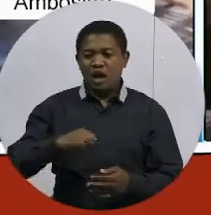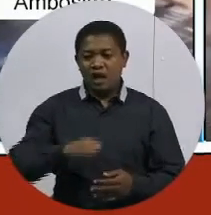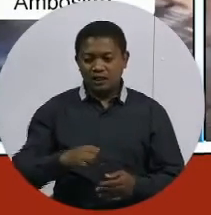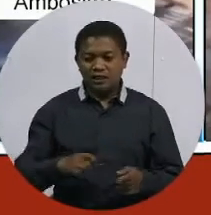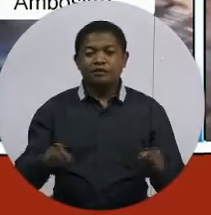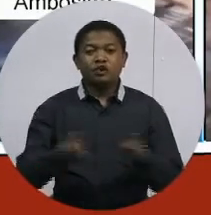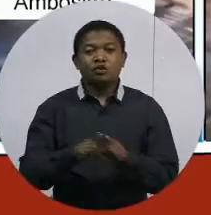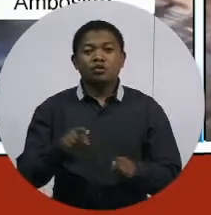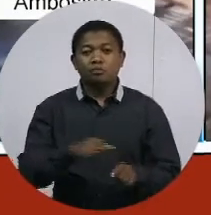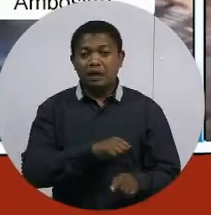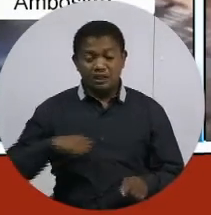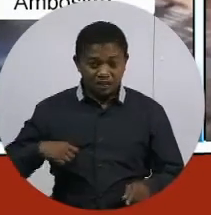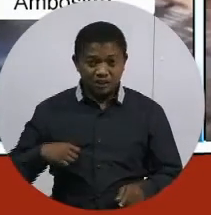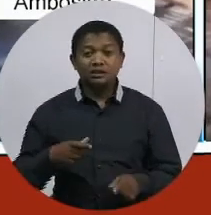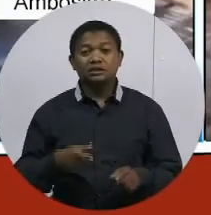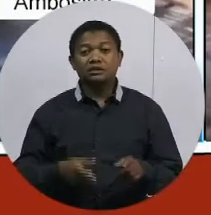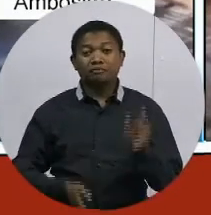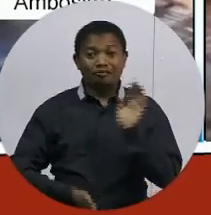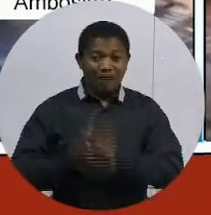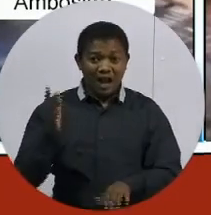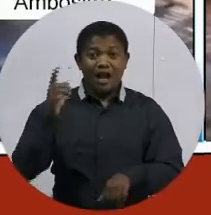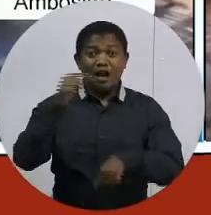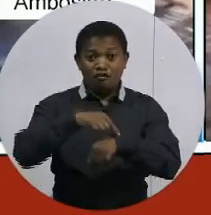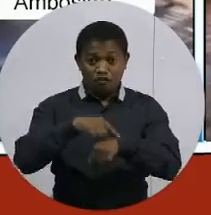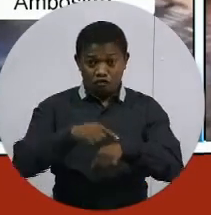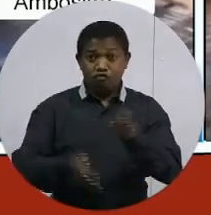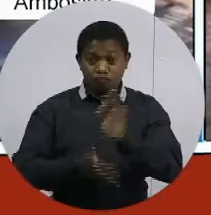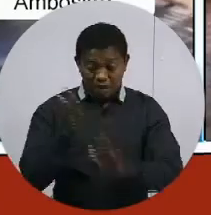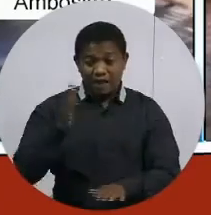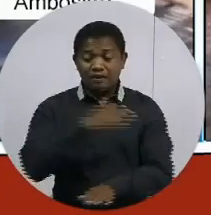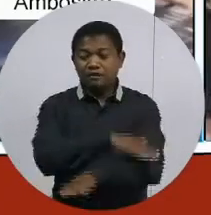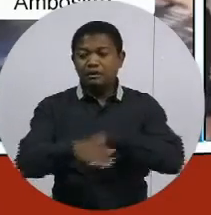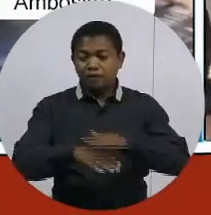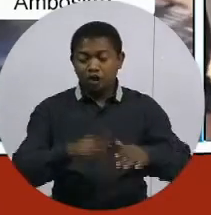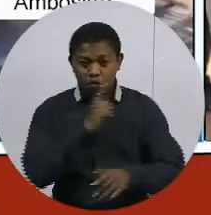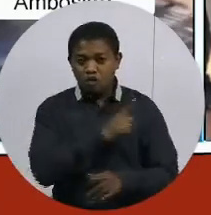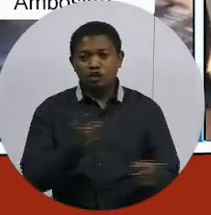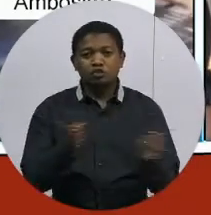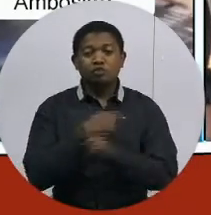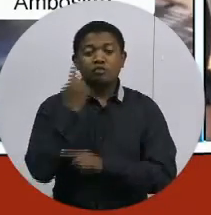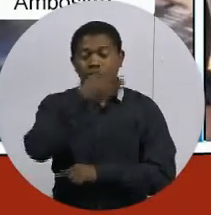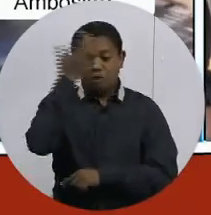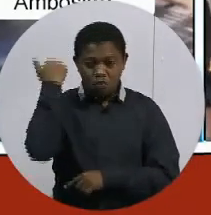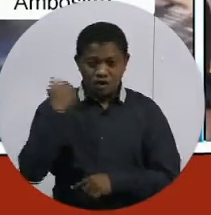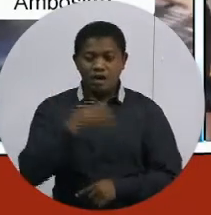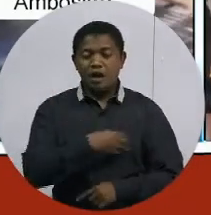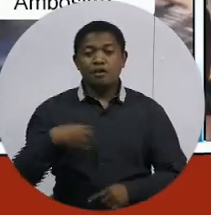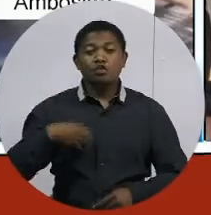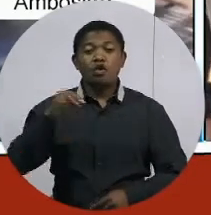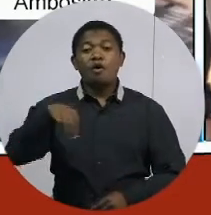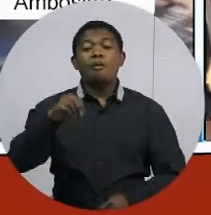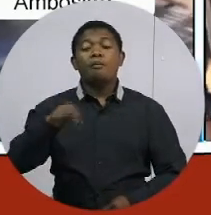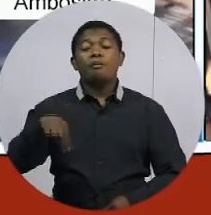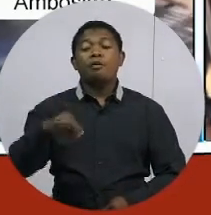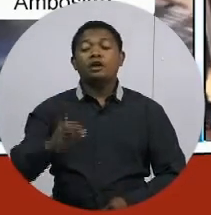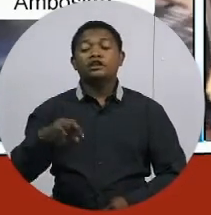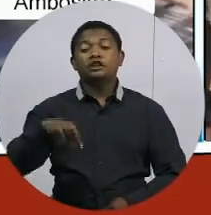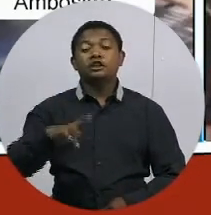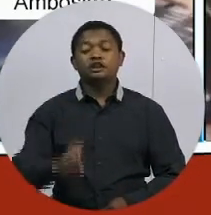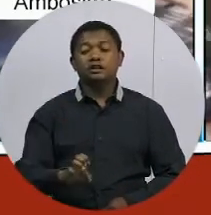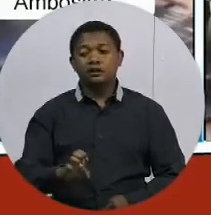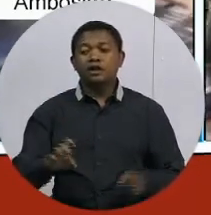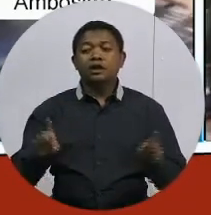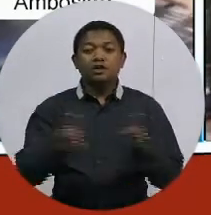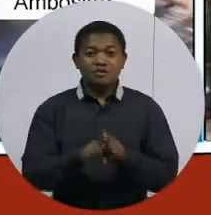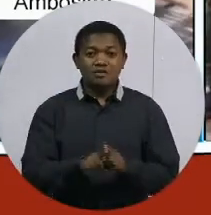izao hoy ny solombavam-bahoaka ny profesora Rasoazananera Marie Monique ka taorian'ny fionany tamin'ny ministry ny varotra ny indostria